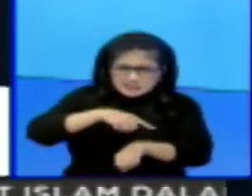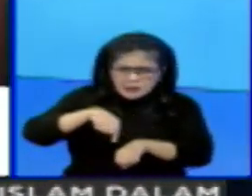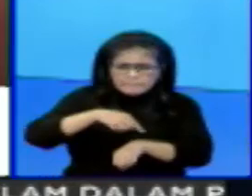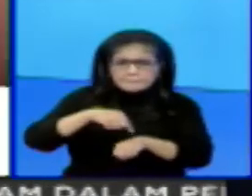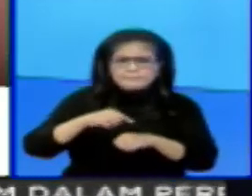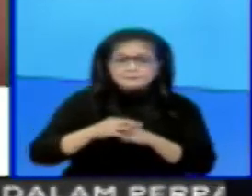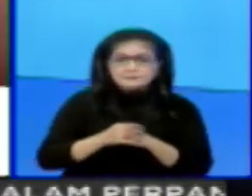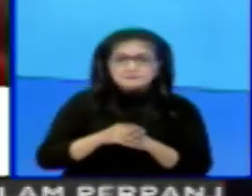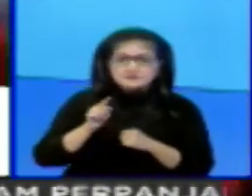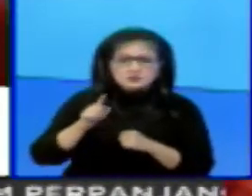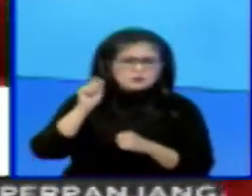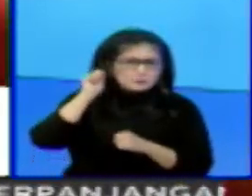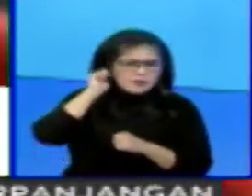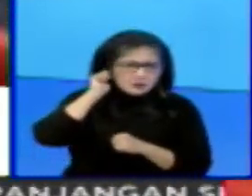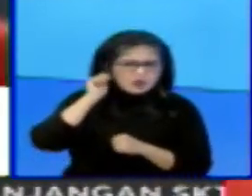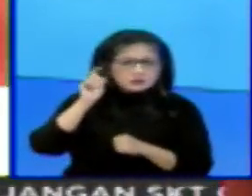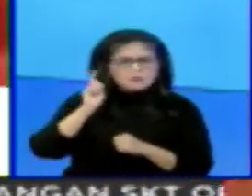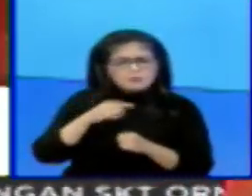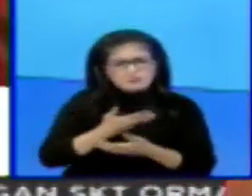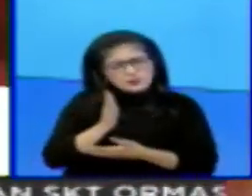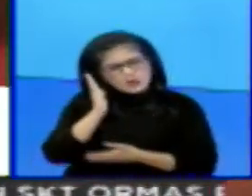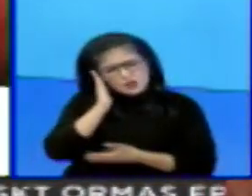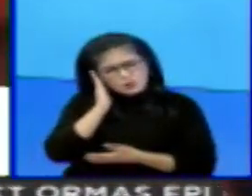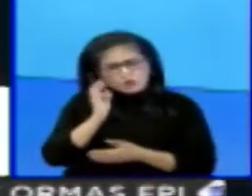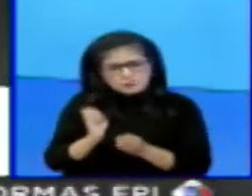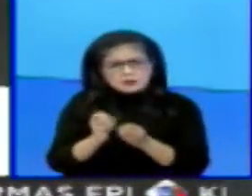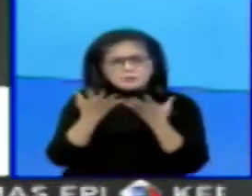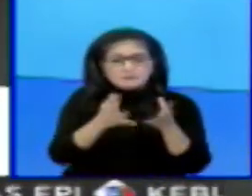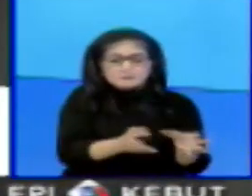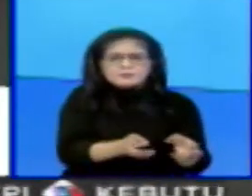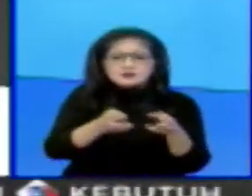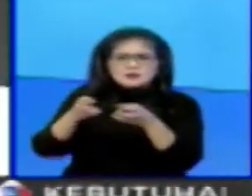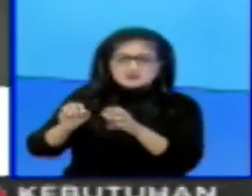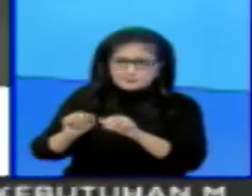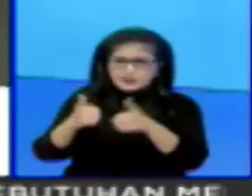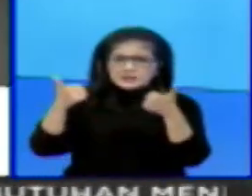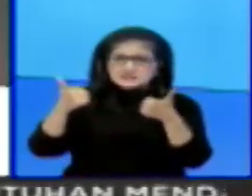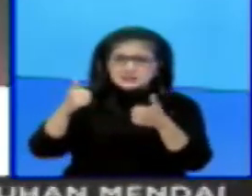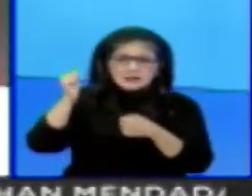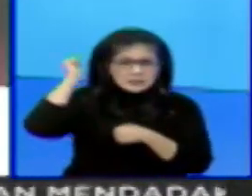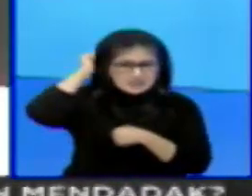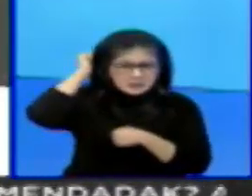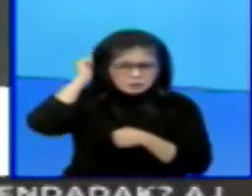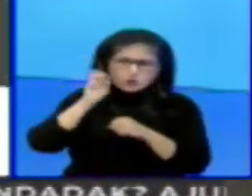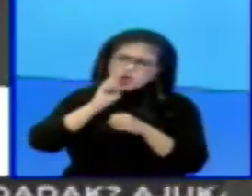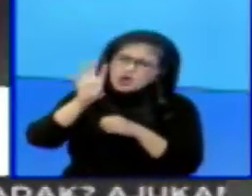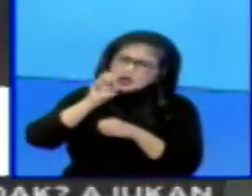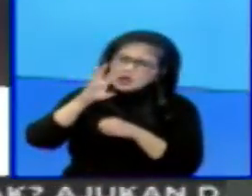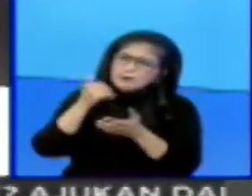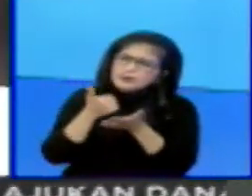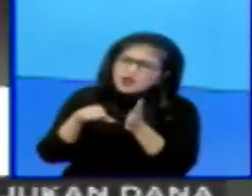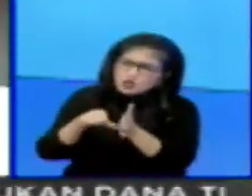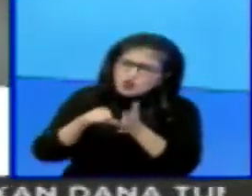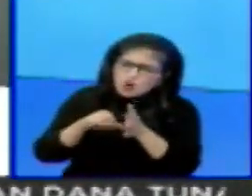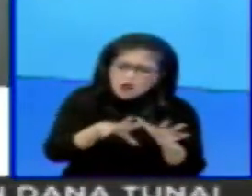balita perempuan yang tengah tertidur pulas saat kecelakaan berhasil diselamatkan setelah ibu balita berteriak meminta warga menyelamatkan putrinya